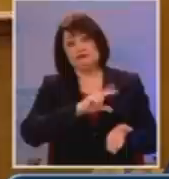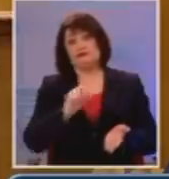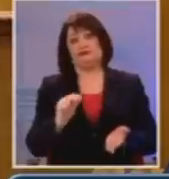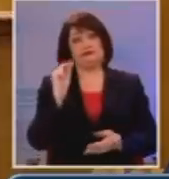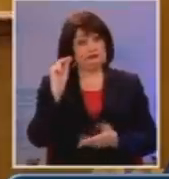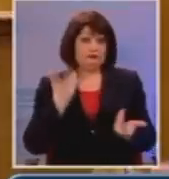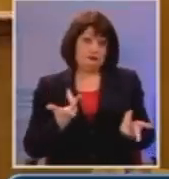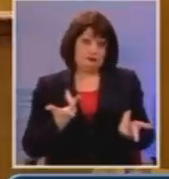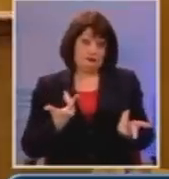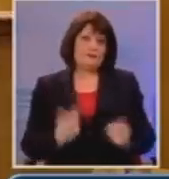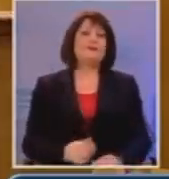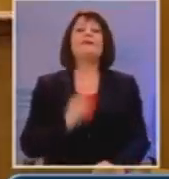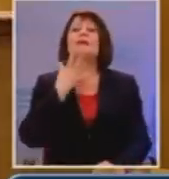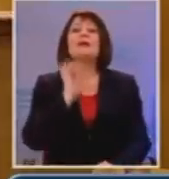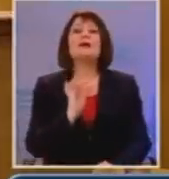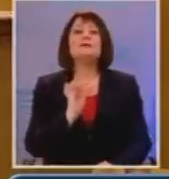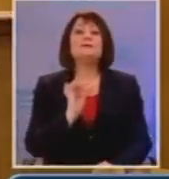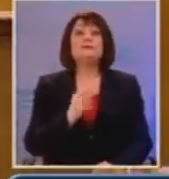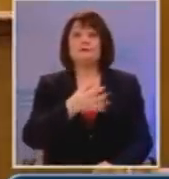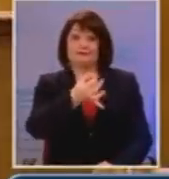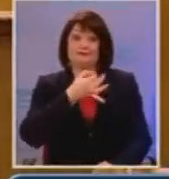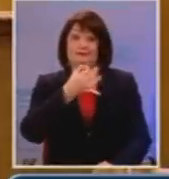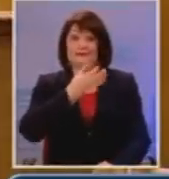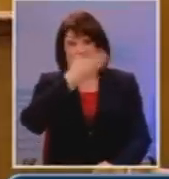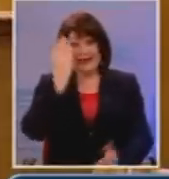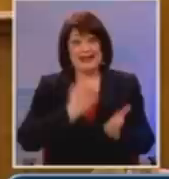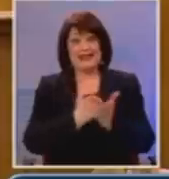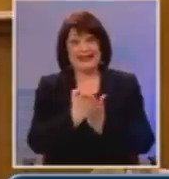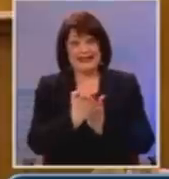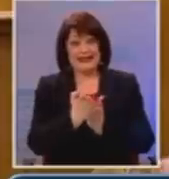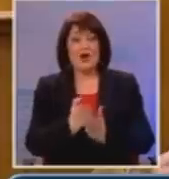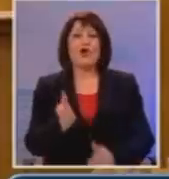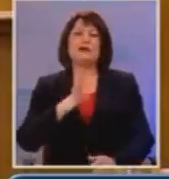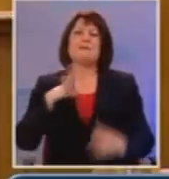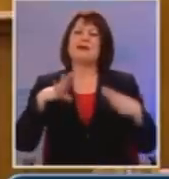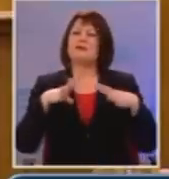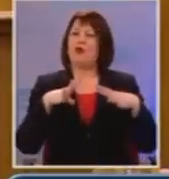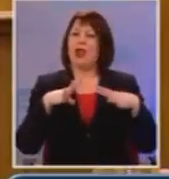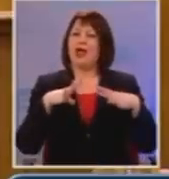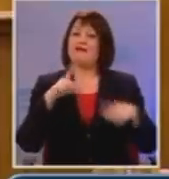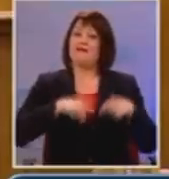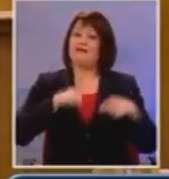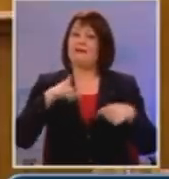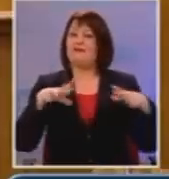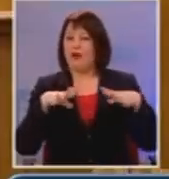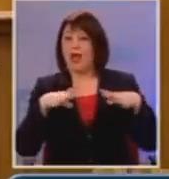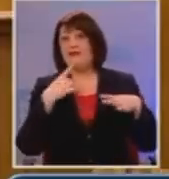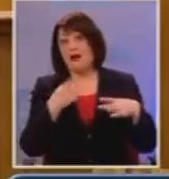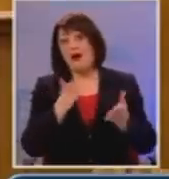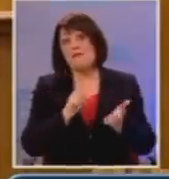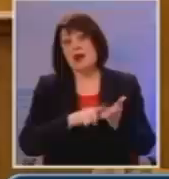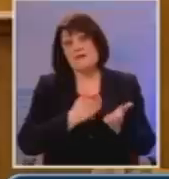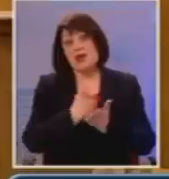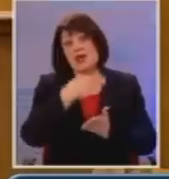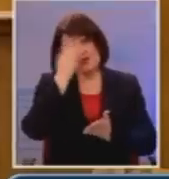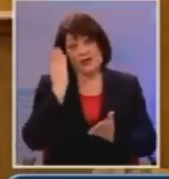Γιατί η επίκληση της ηθικής δεν μπορεί να είναι à la carte, δεν μπορεί να είναι κατά περίσταση.